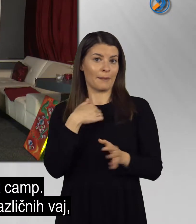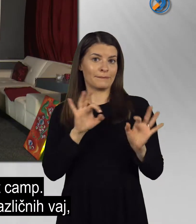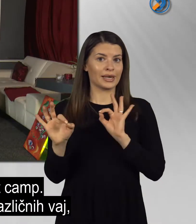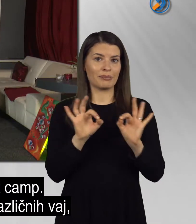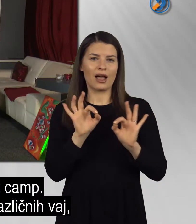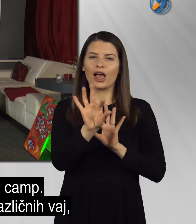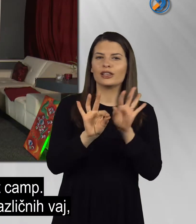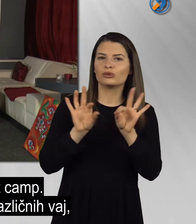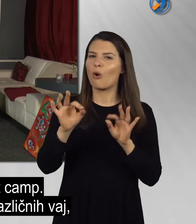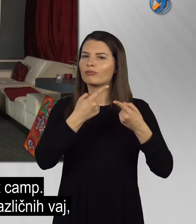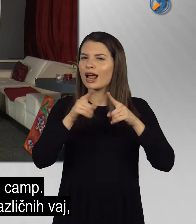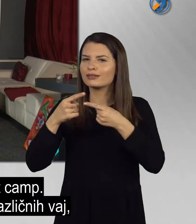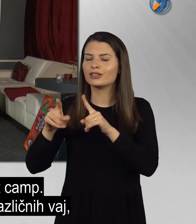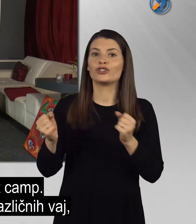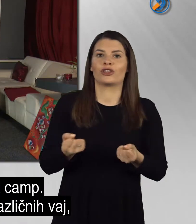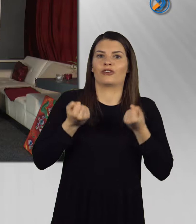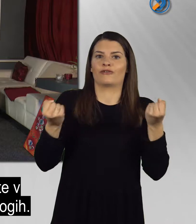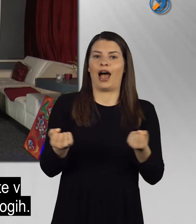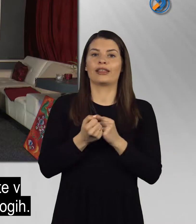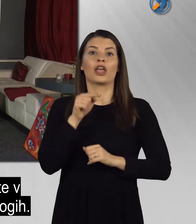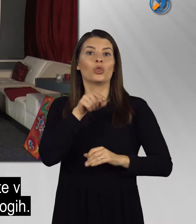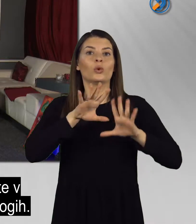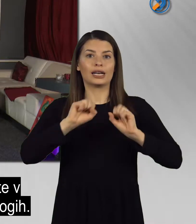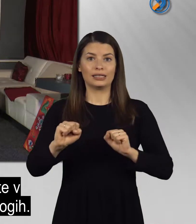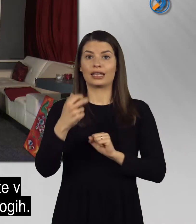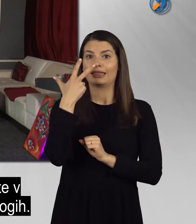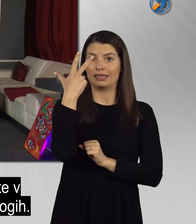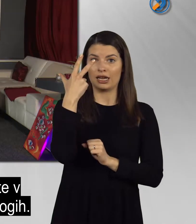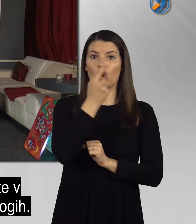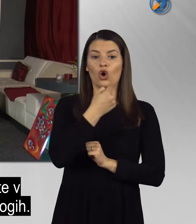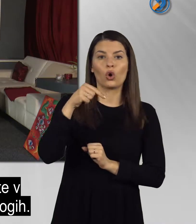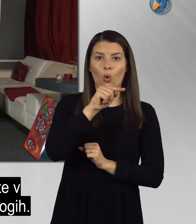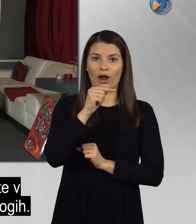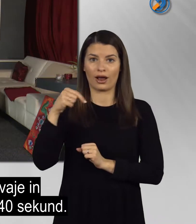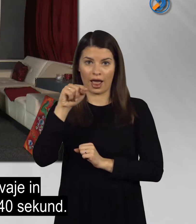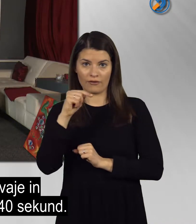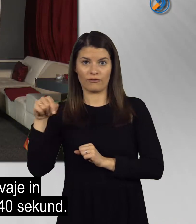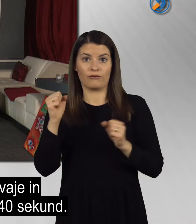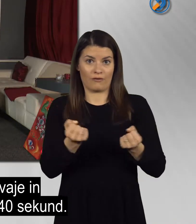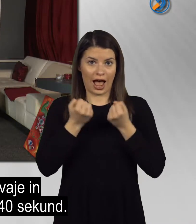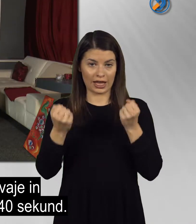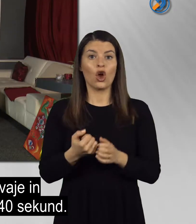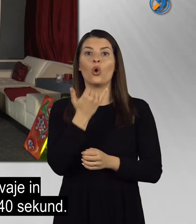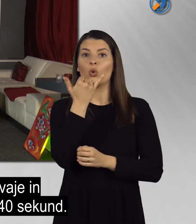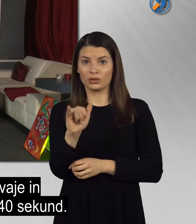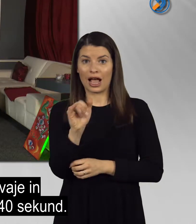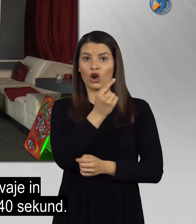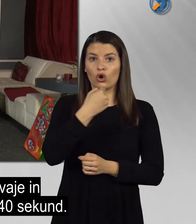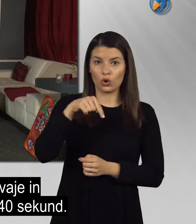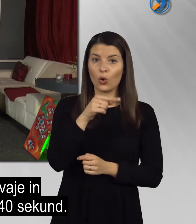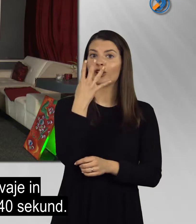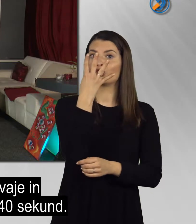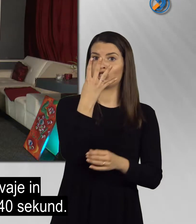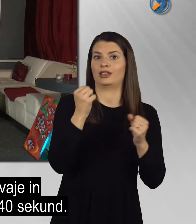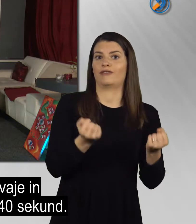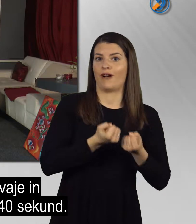sem izbor različnih vaj, izvedeli jih boste v 3 različnih krogih. Vsak krog ima 4